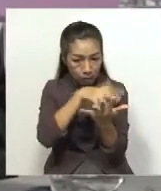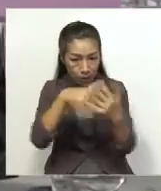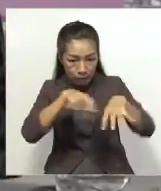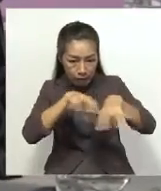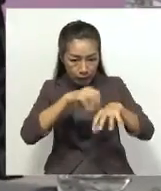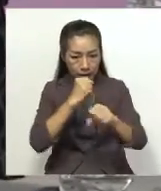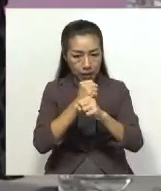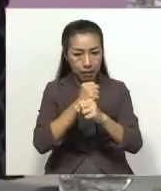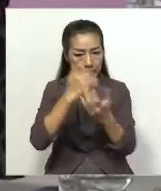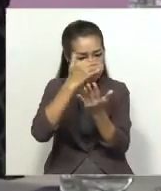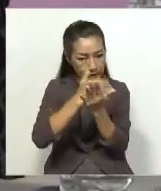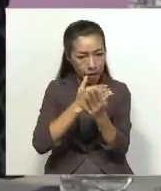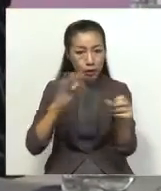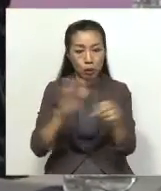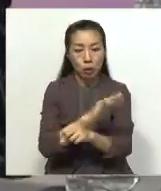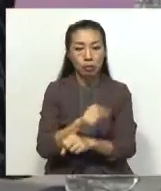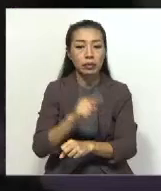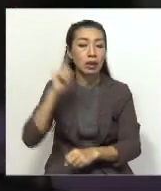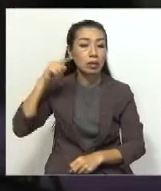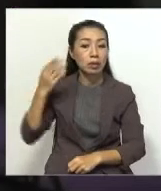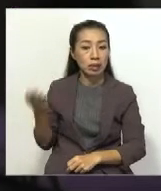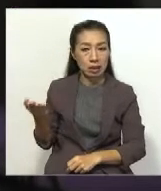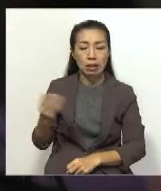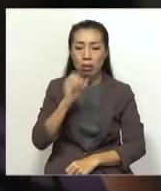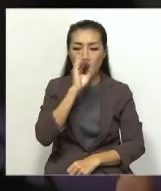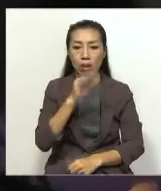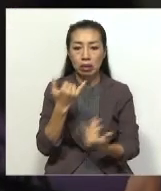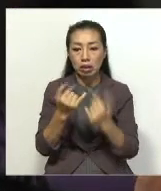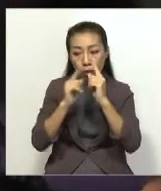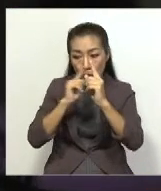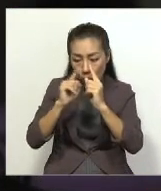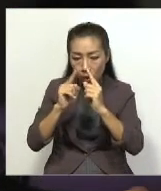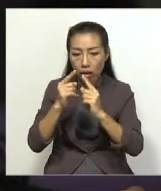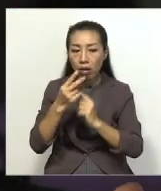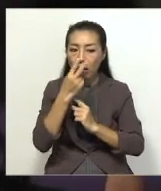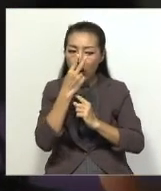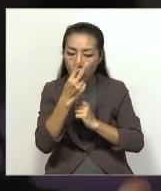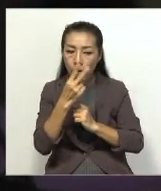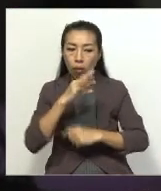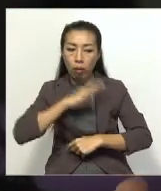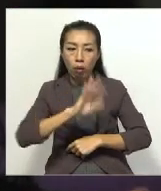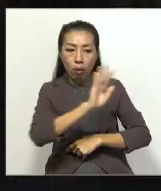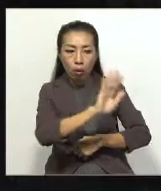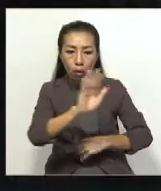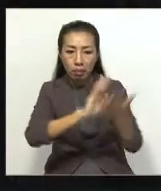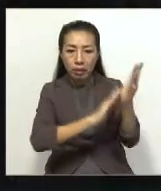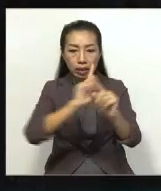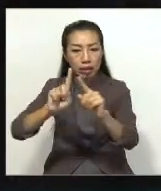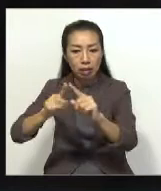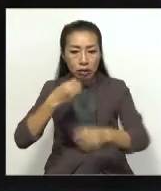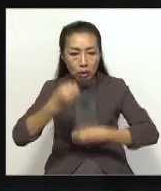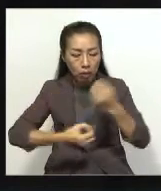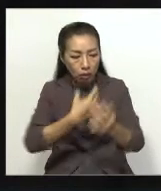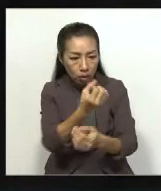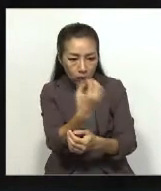คุณีหลิกติยา เจนเส้นเปิดเผยว่าการหลืนใครั้งนี้ทำให้ได้เห็นถงมุมมองใดานต่ของคุณจากหลากตปเทศ